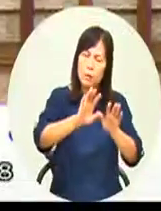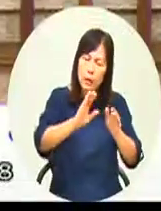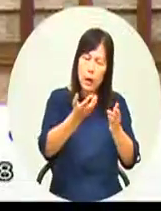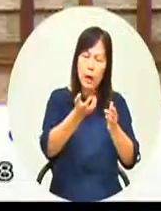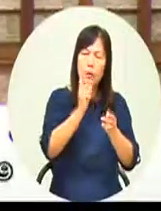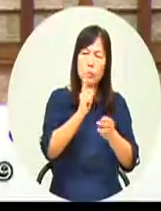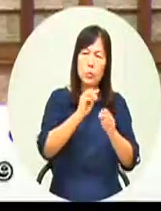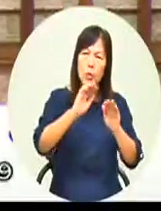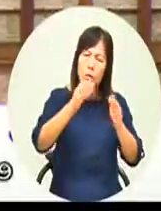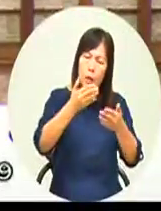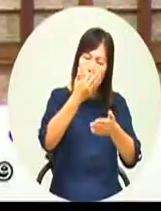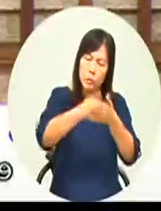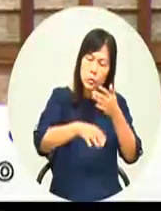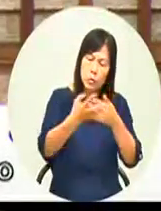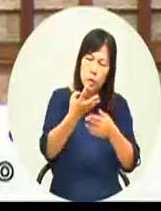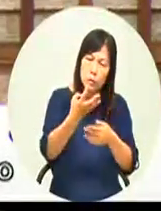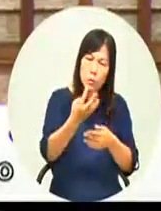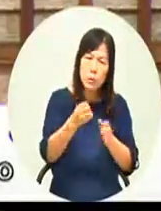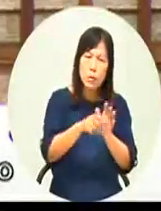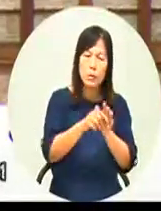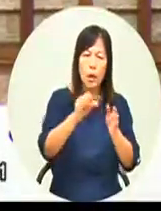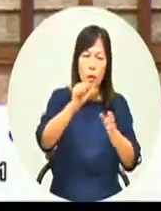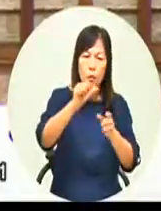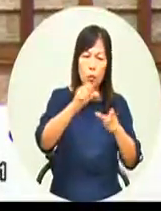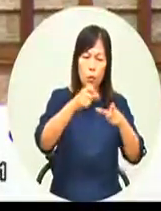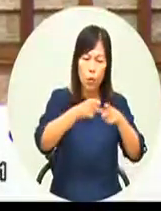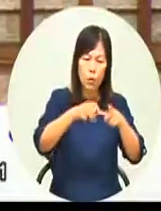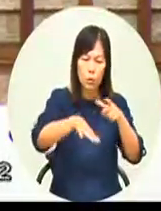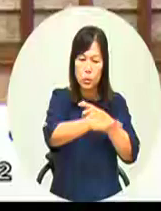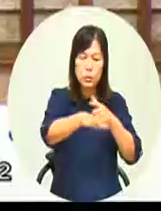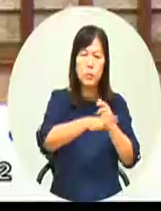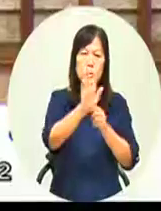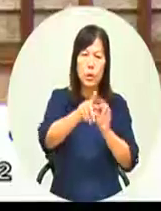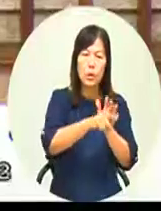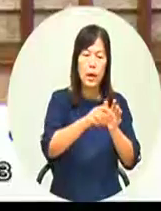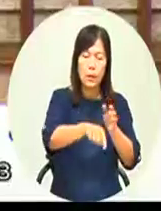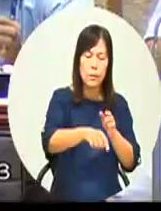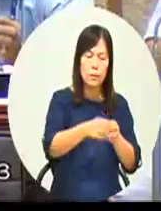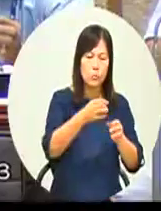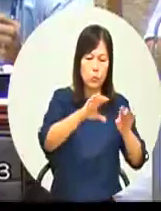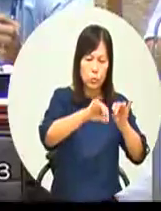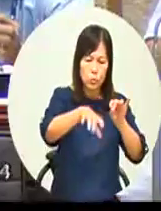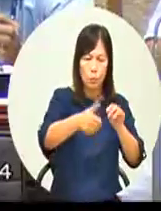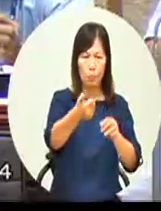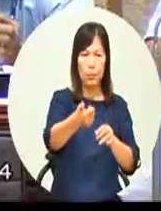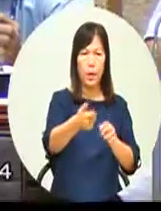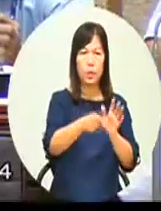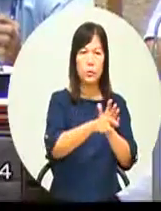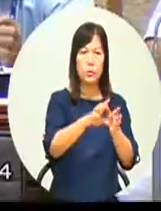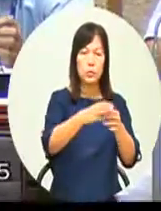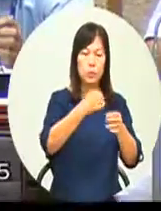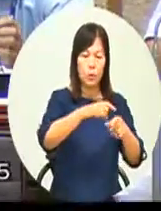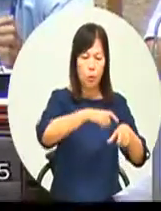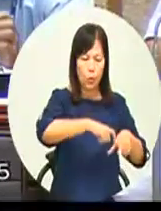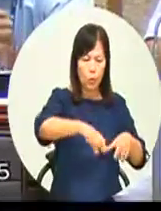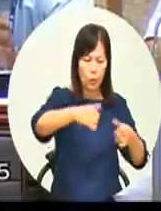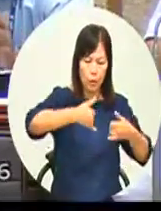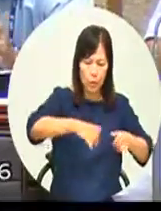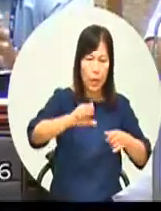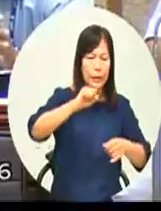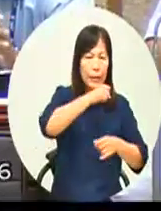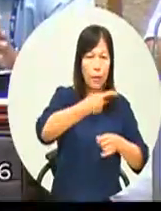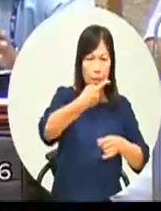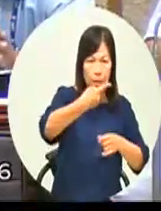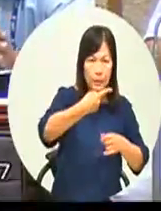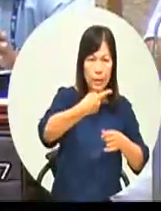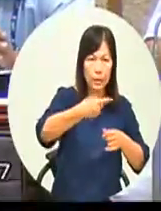的商位？ 目前还有5公顷，那5公顷部分其实那个区位是相当好，刚好整个是在我们台一线上。那台一线上